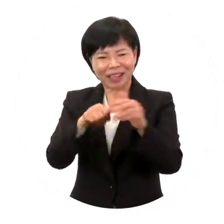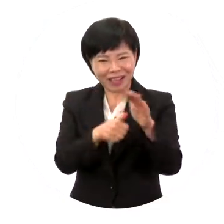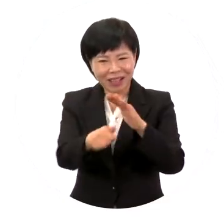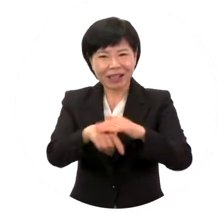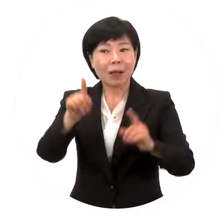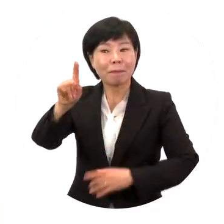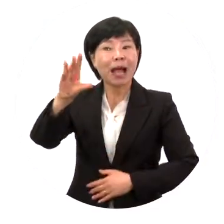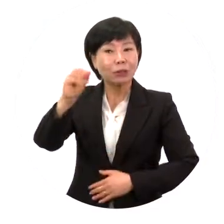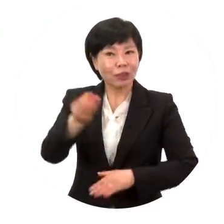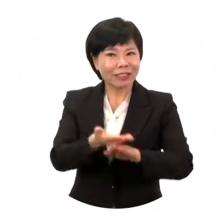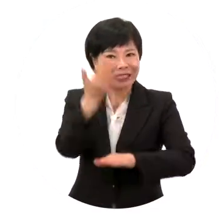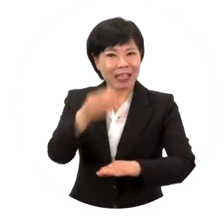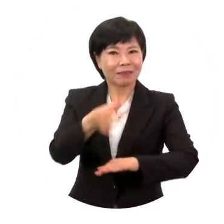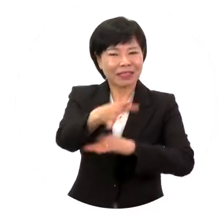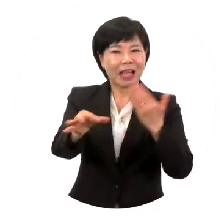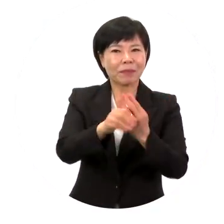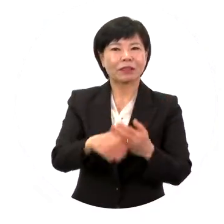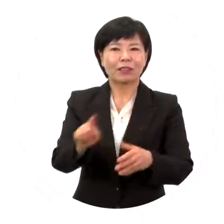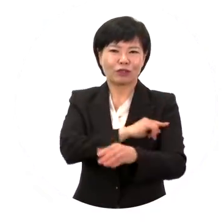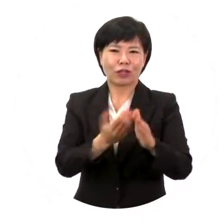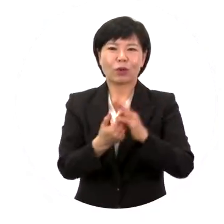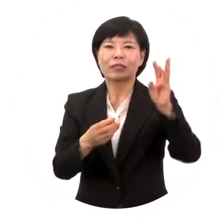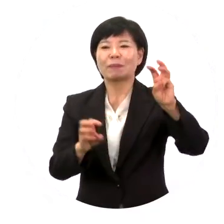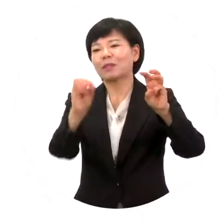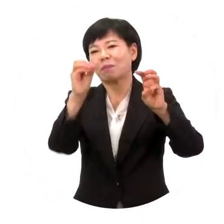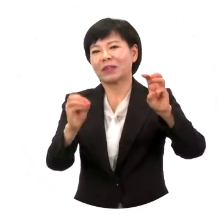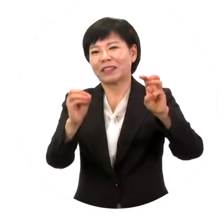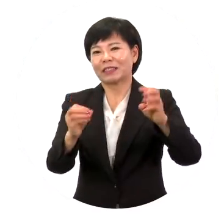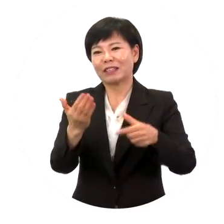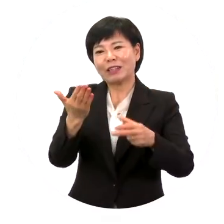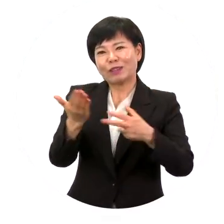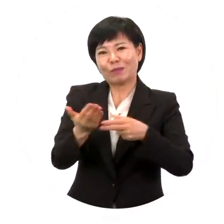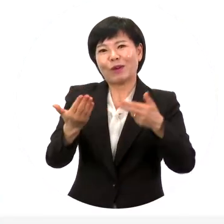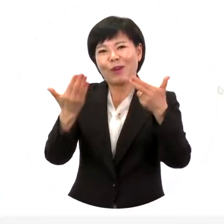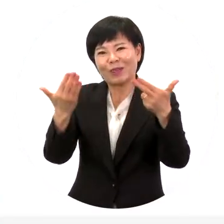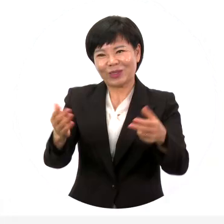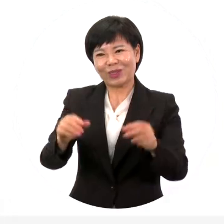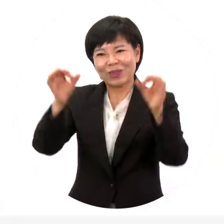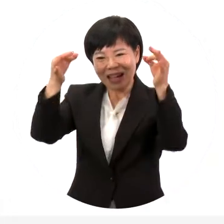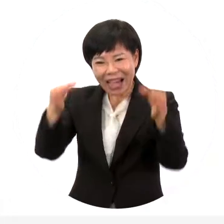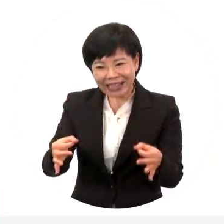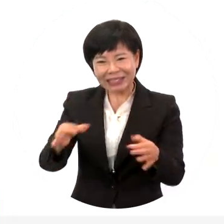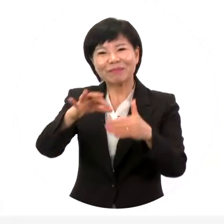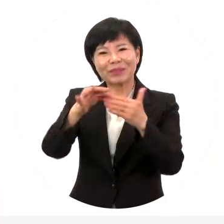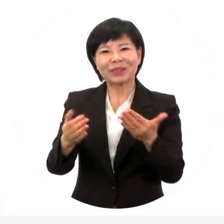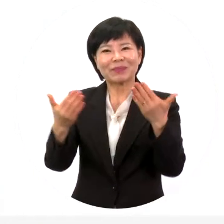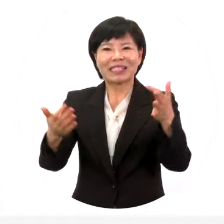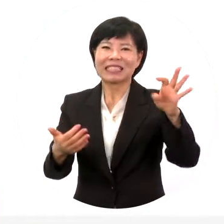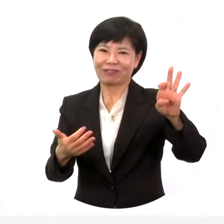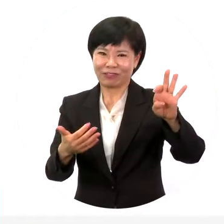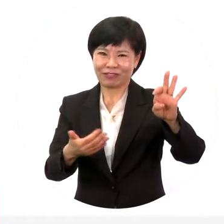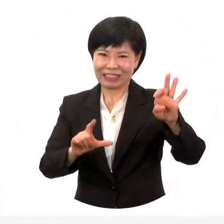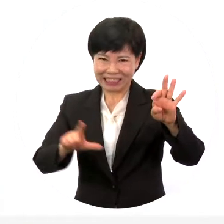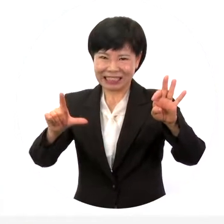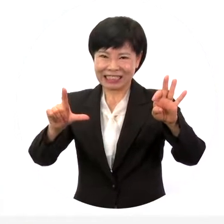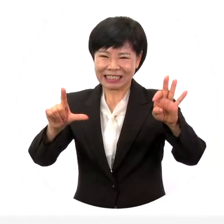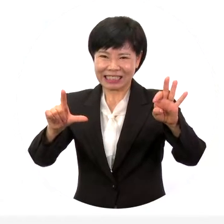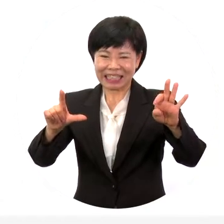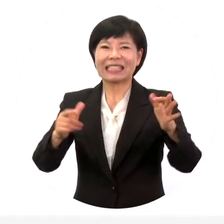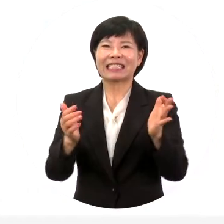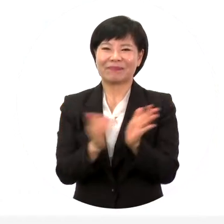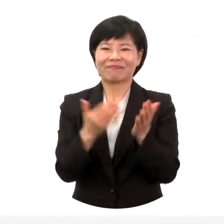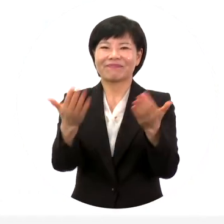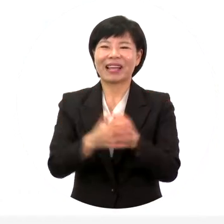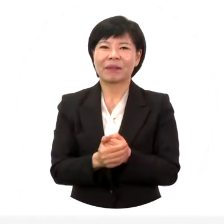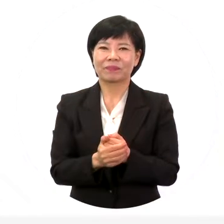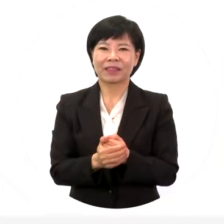1만 원 이상 구매하면 최대 30% 할인 쿠폰을 지급하는 가정의 달 맞이 할인 프로모션을 19일까지 엽니다. 또한